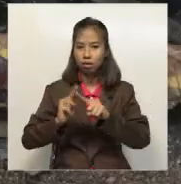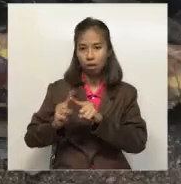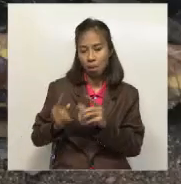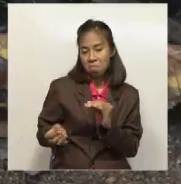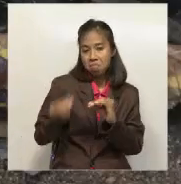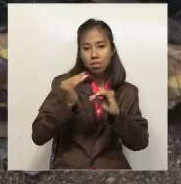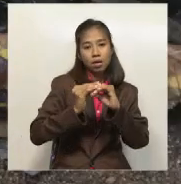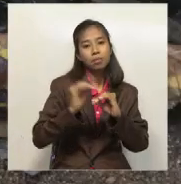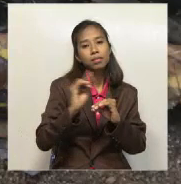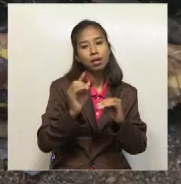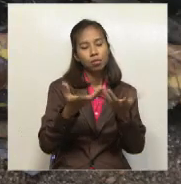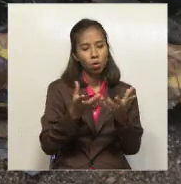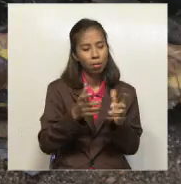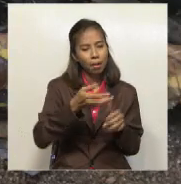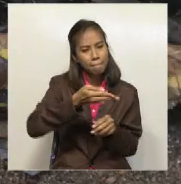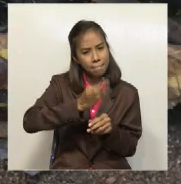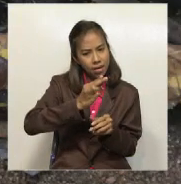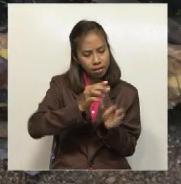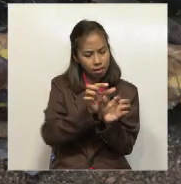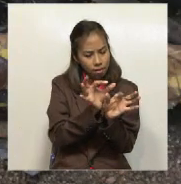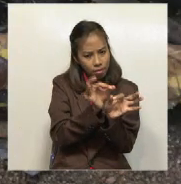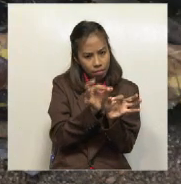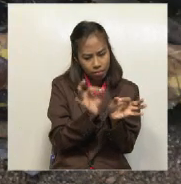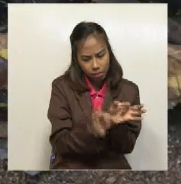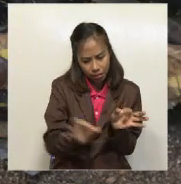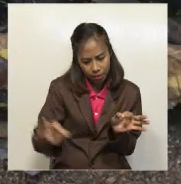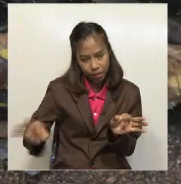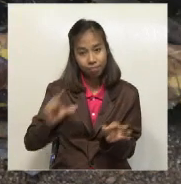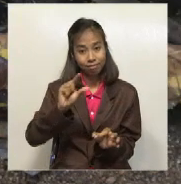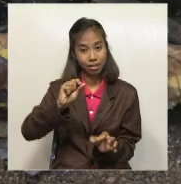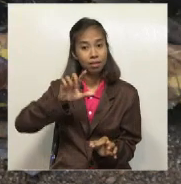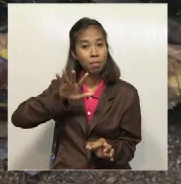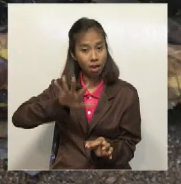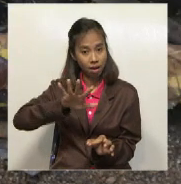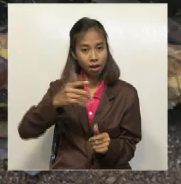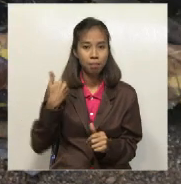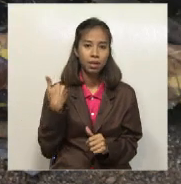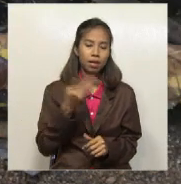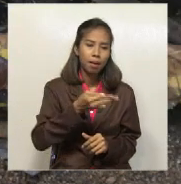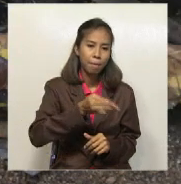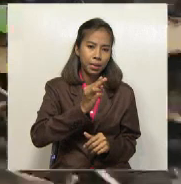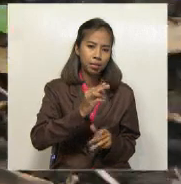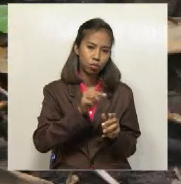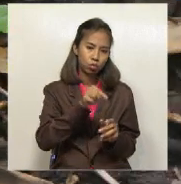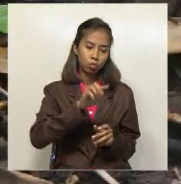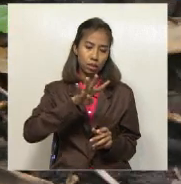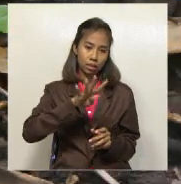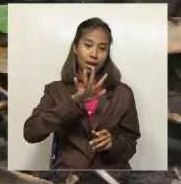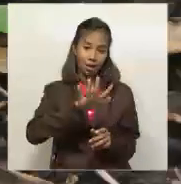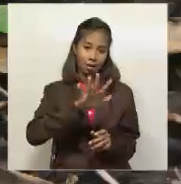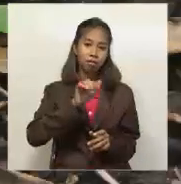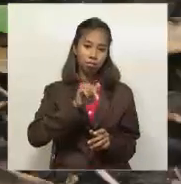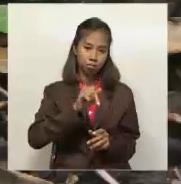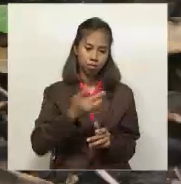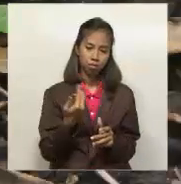านเพิ่มเติมนะคะเป็นปลอกกระสุนปืน9มม25ปลอกแล้วก็มีปลอกกระสุนปืนจุด45ม